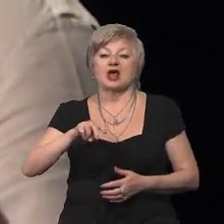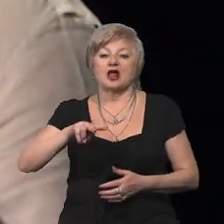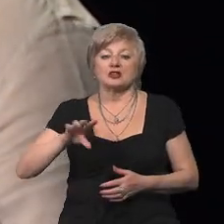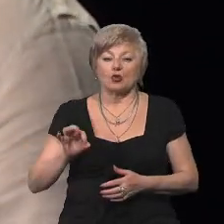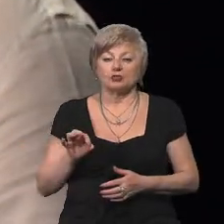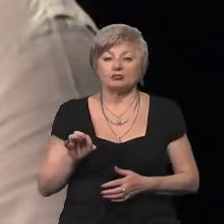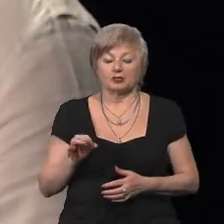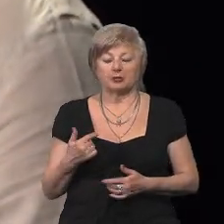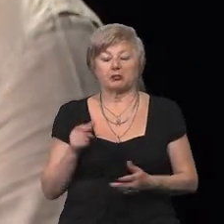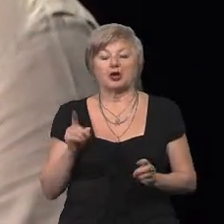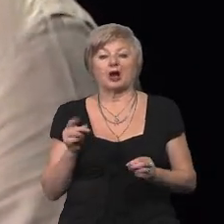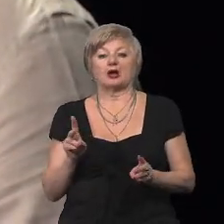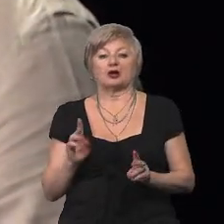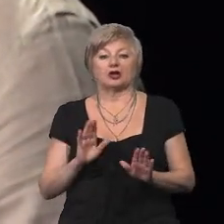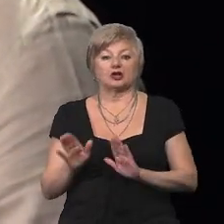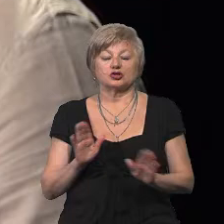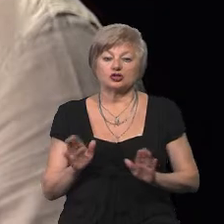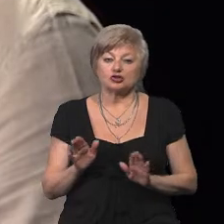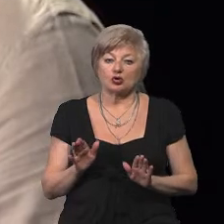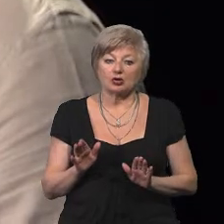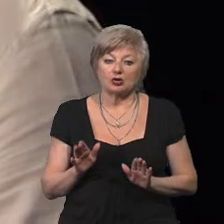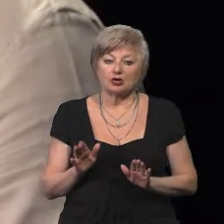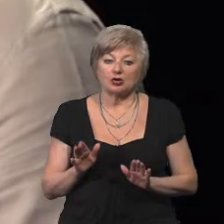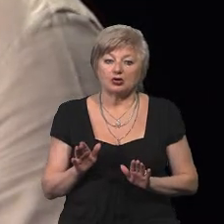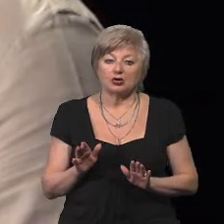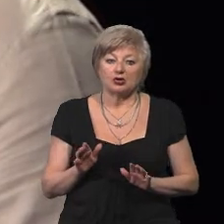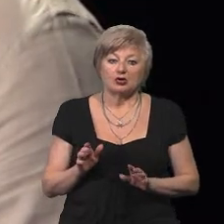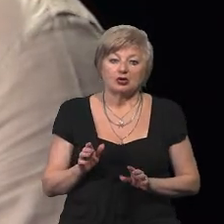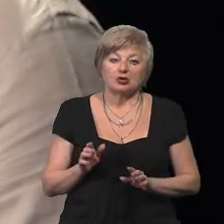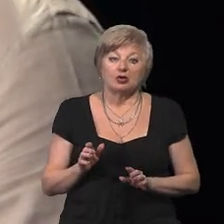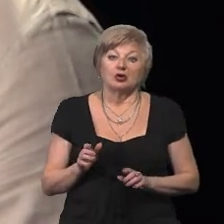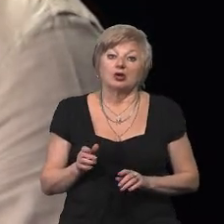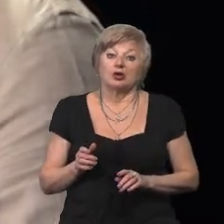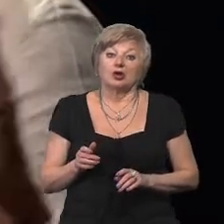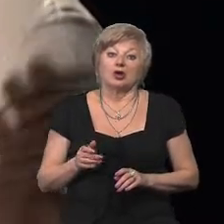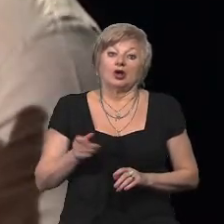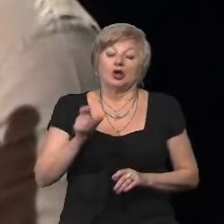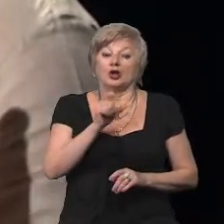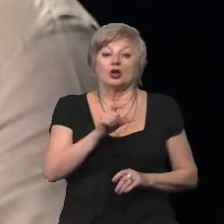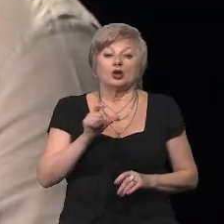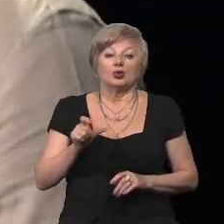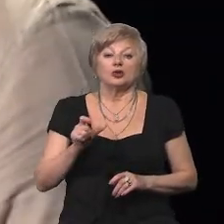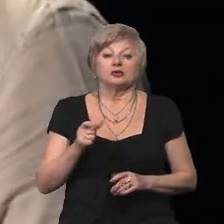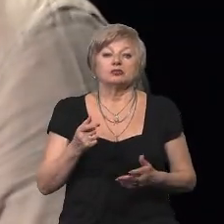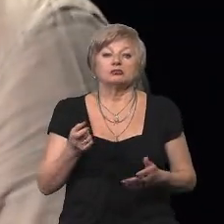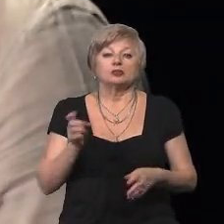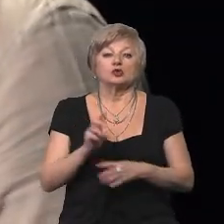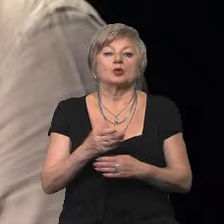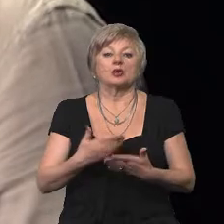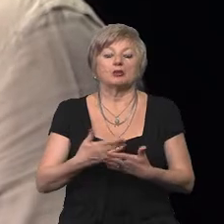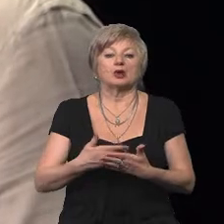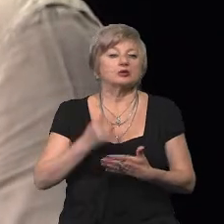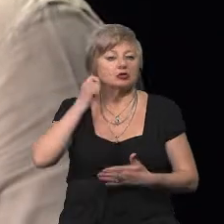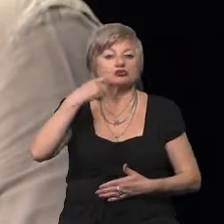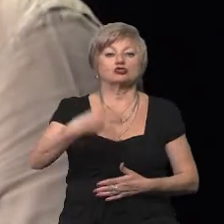как режиссер и менеджер, что аудитория будет не за 35, за 40, которая там имеет представление, а, например,